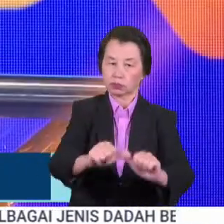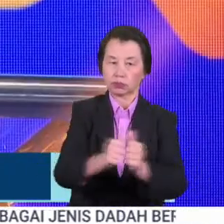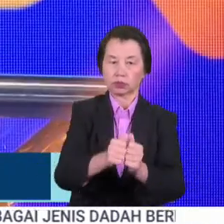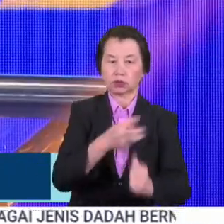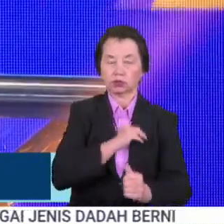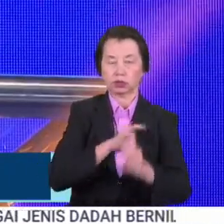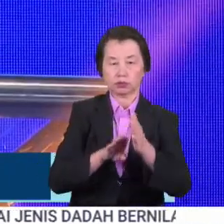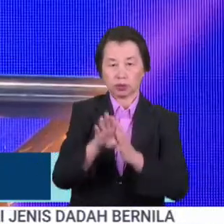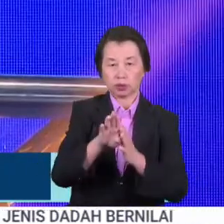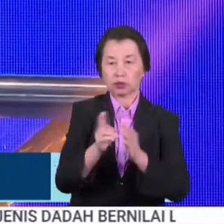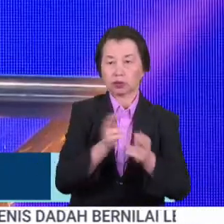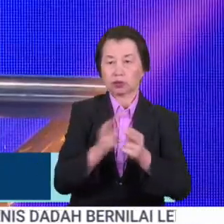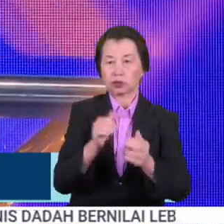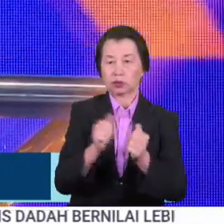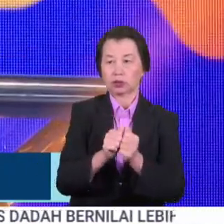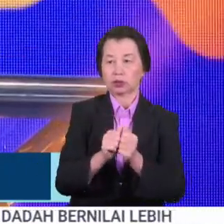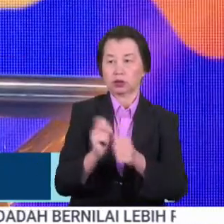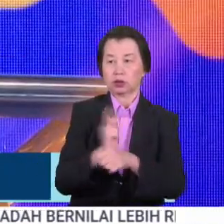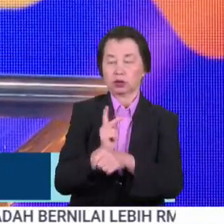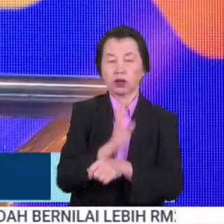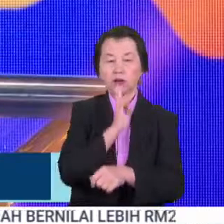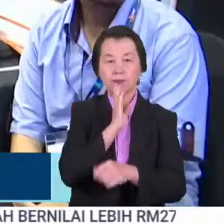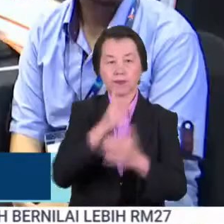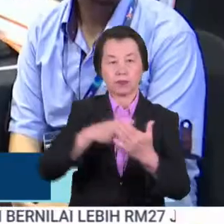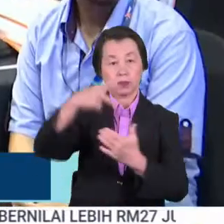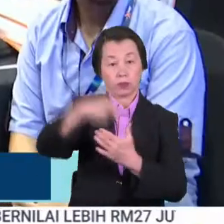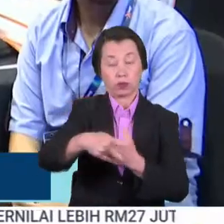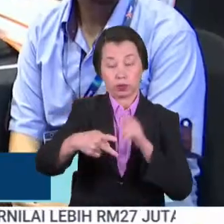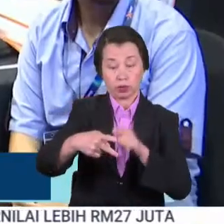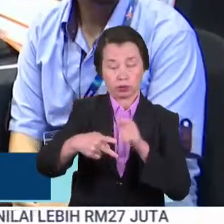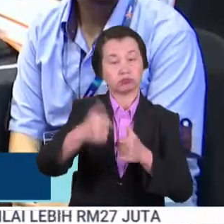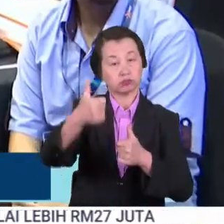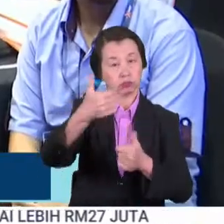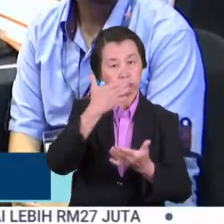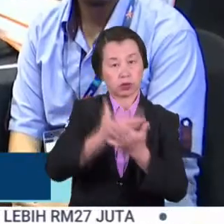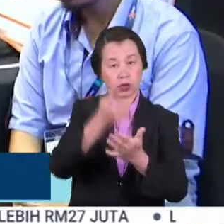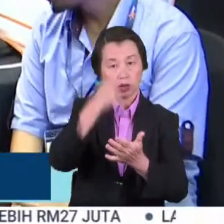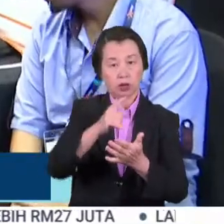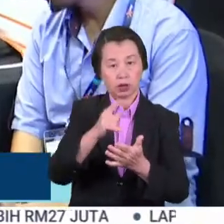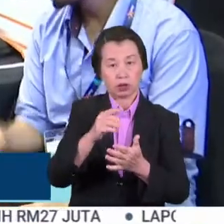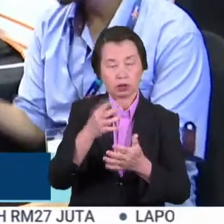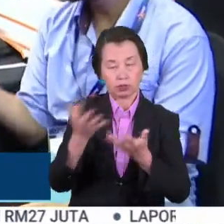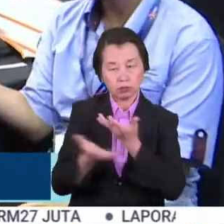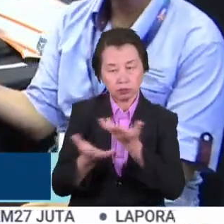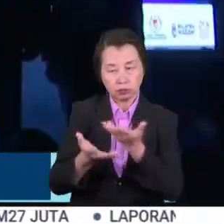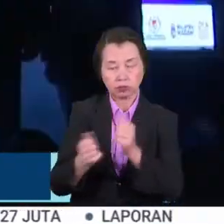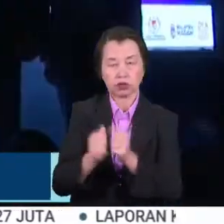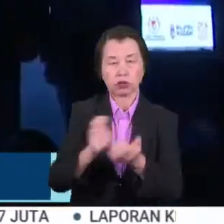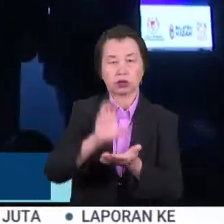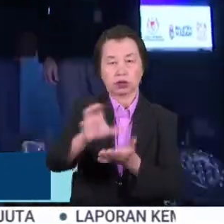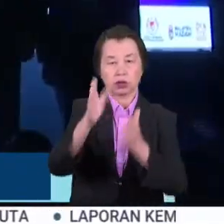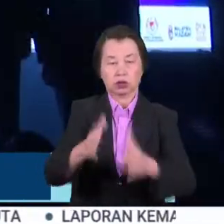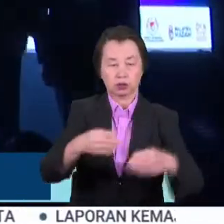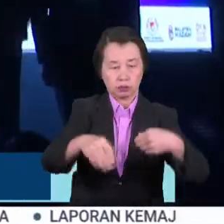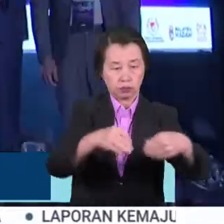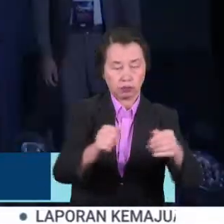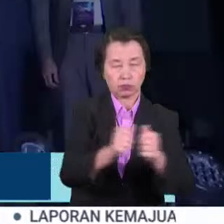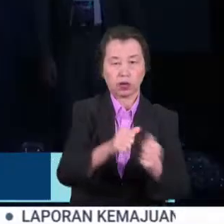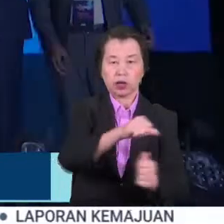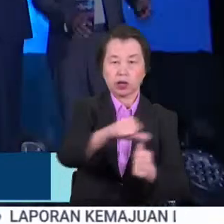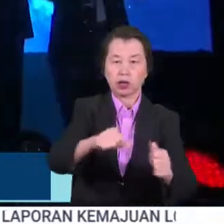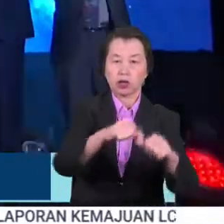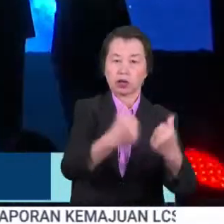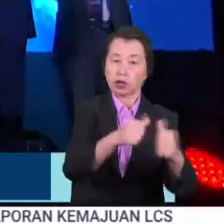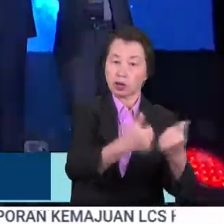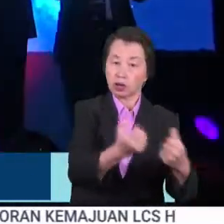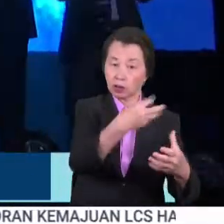Menteri Pembangunan Usahawan dan Koperasi berkata, program itu peluang terbaik untuk berinteraksi dengan pelabur, pemasar dan agensi-agensi